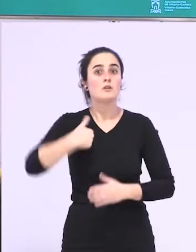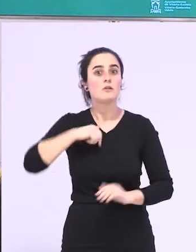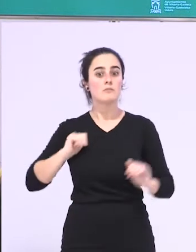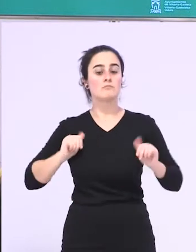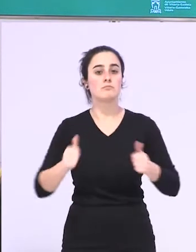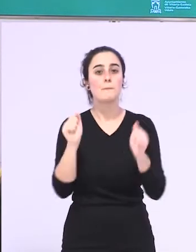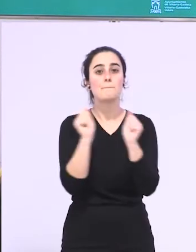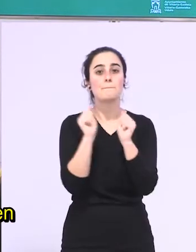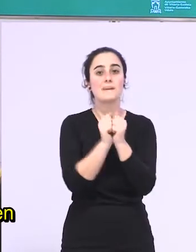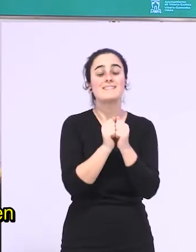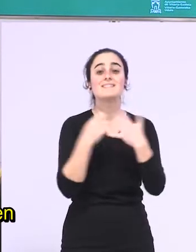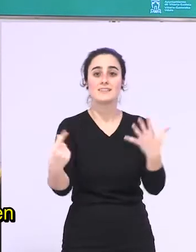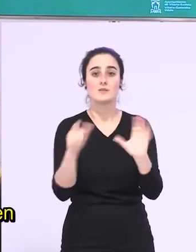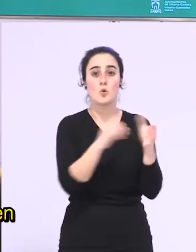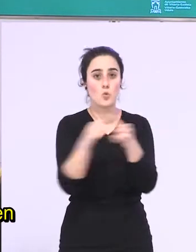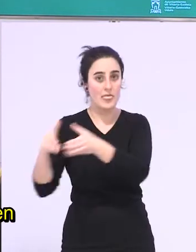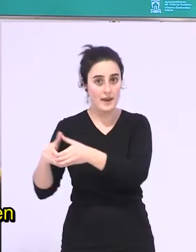26 kuadrilla ginen, eta